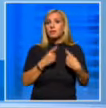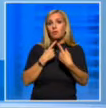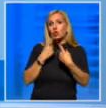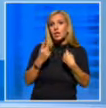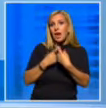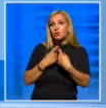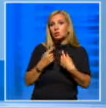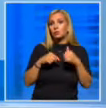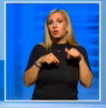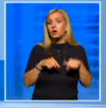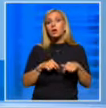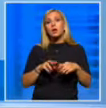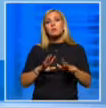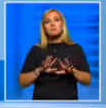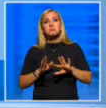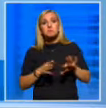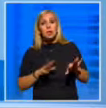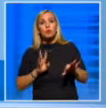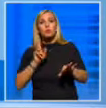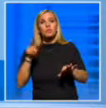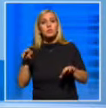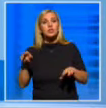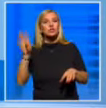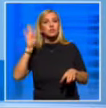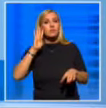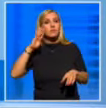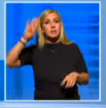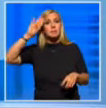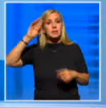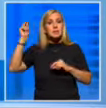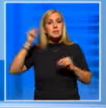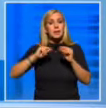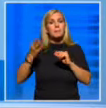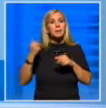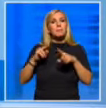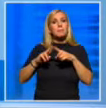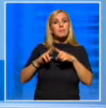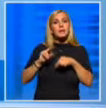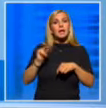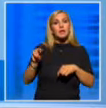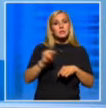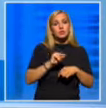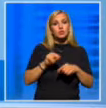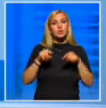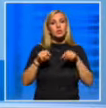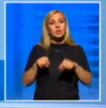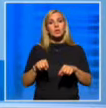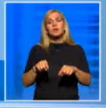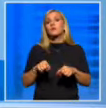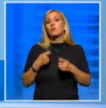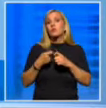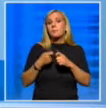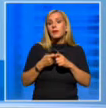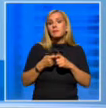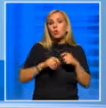разговора. Когато влизаш и чуваш, че в изпълнителния съвет е бил Пеевски и им е казвал какво да правите, им е събирал телефоните, естествено,